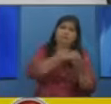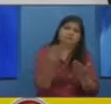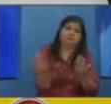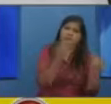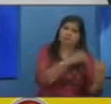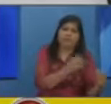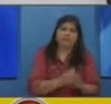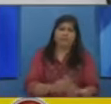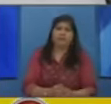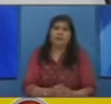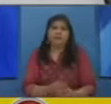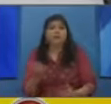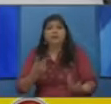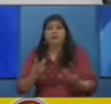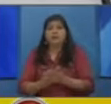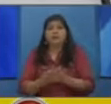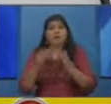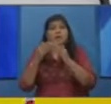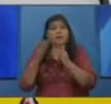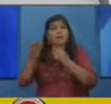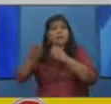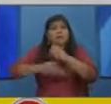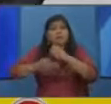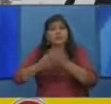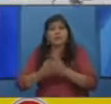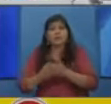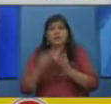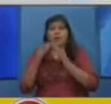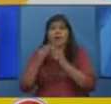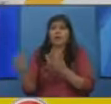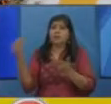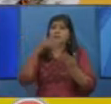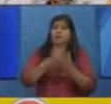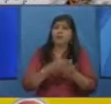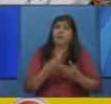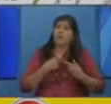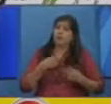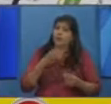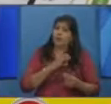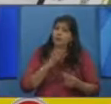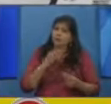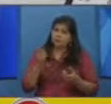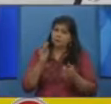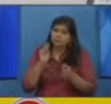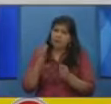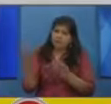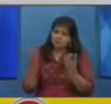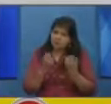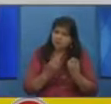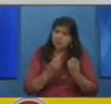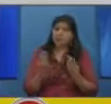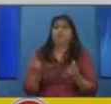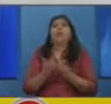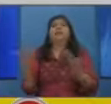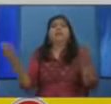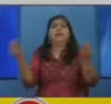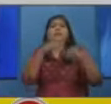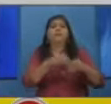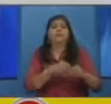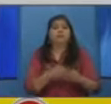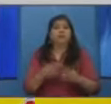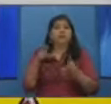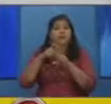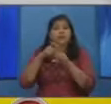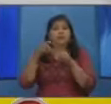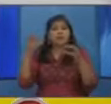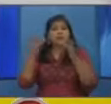हैं। यानी किसानों को घर तक उनकी जरूरत की चीजें मिल रही हैं। इस डिजिटल प्लेटफॉर्म